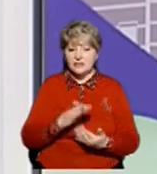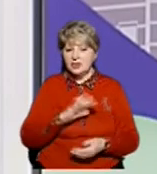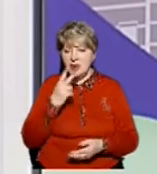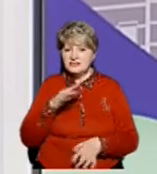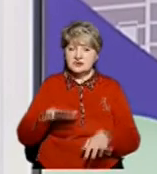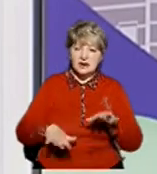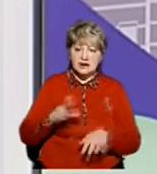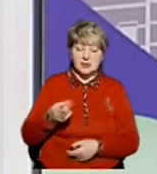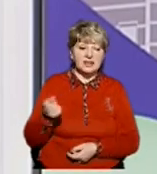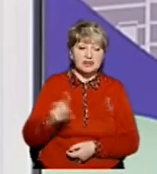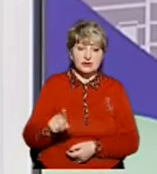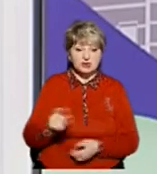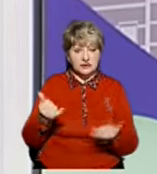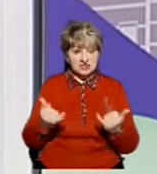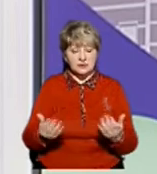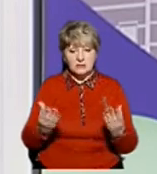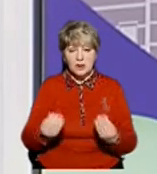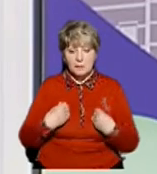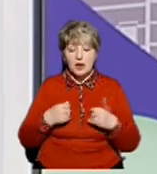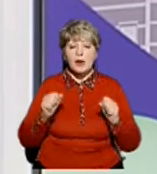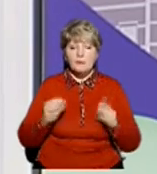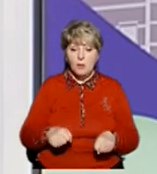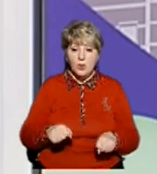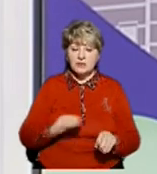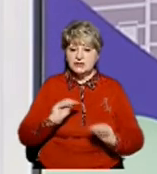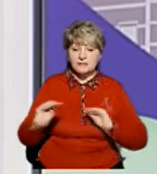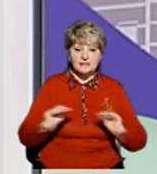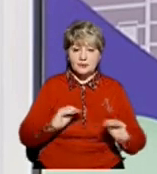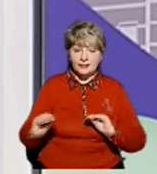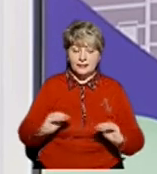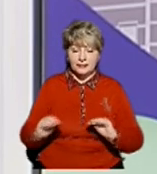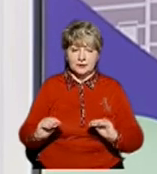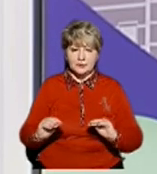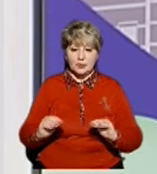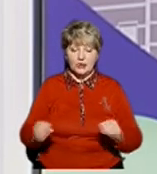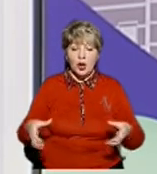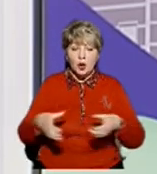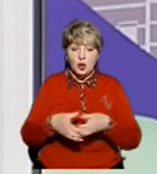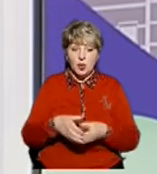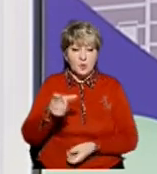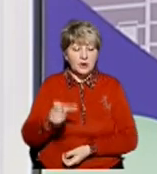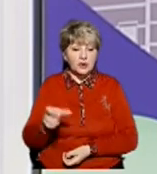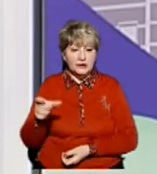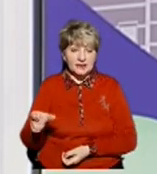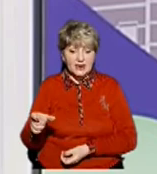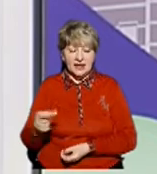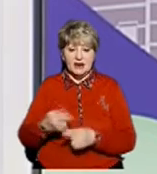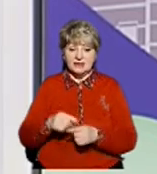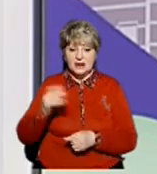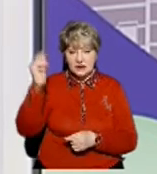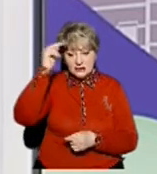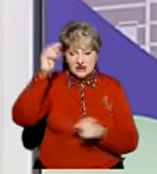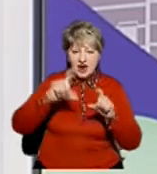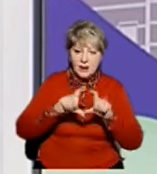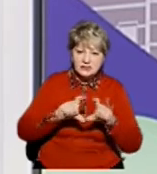незважаючи на те, що на сьогоднішній день ми можемо розміщувати в групове людей, це заклади освіти, як